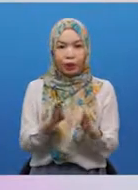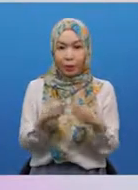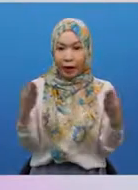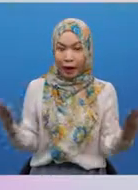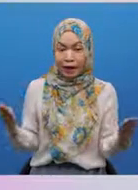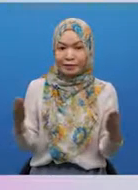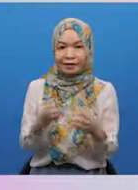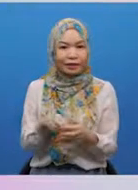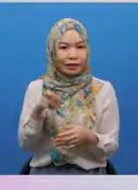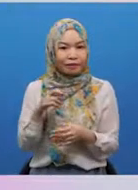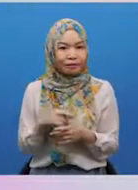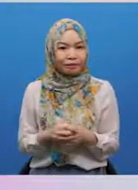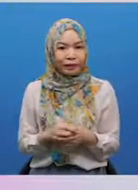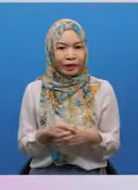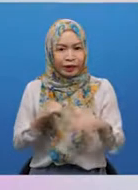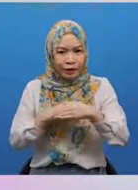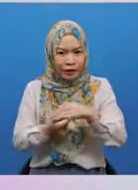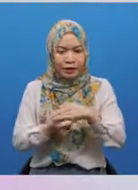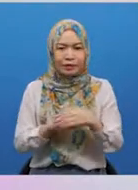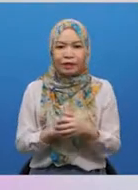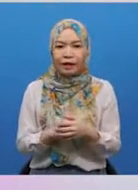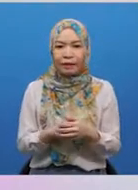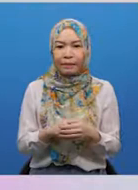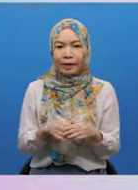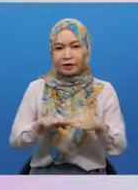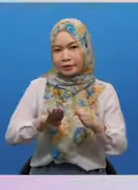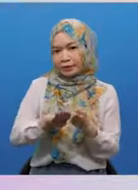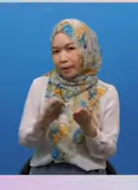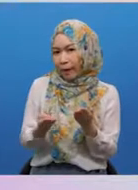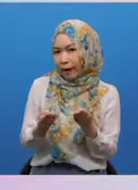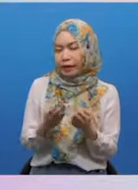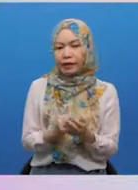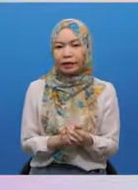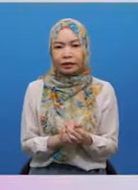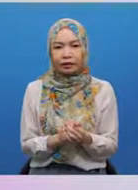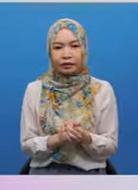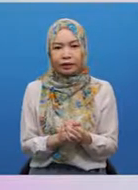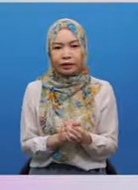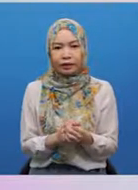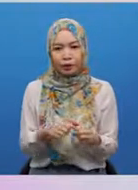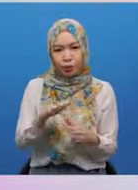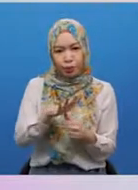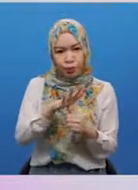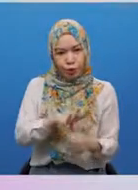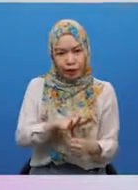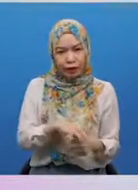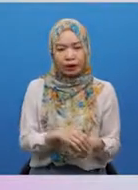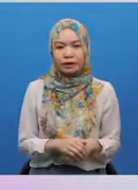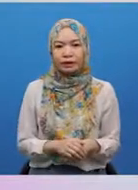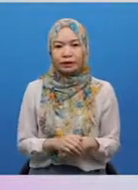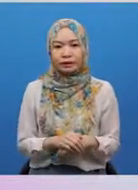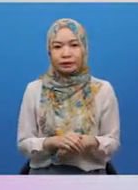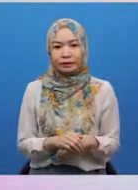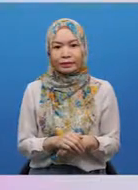bahasa mengejek, bahasa terbalik, bahasa herdik, bahasa ingkar,